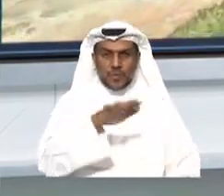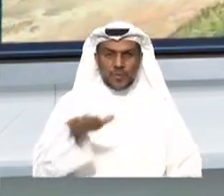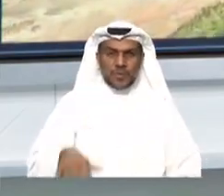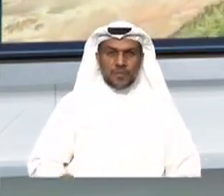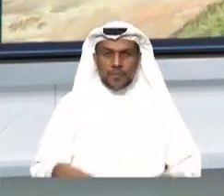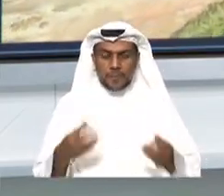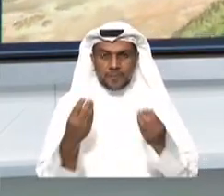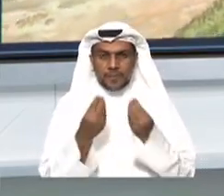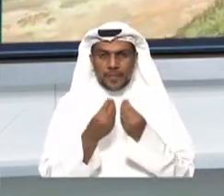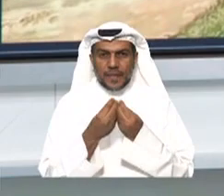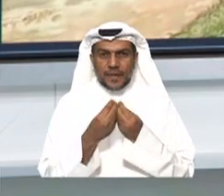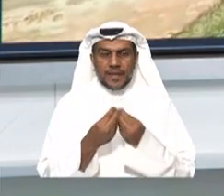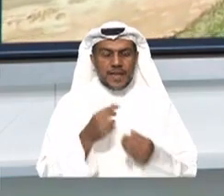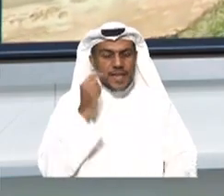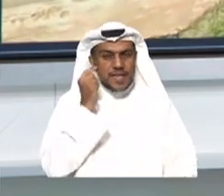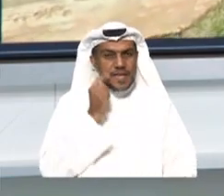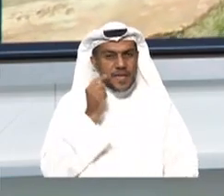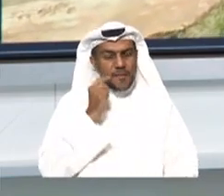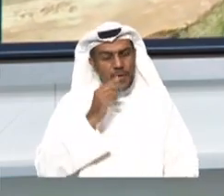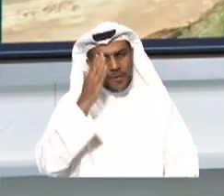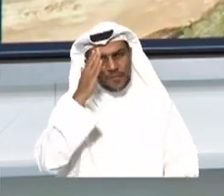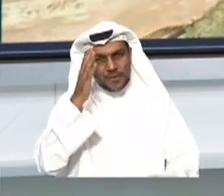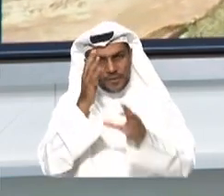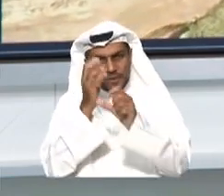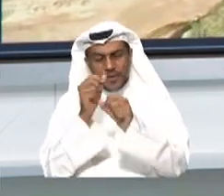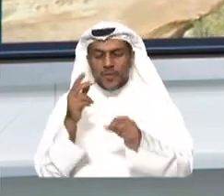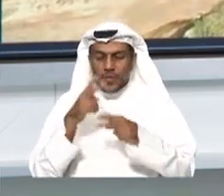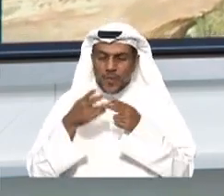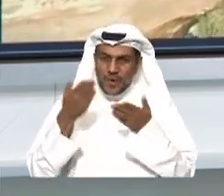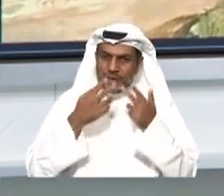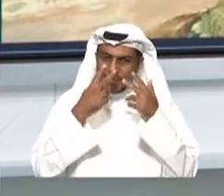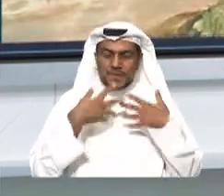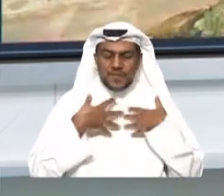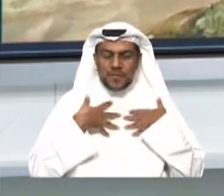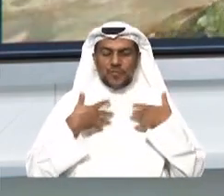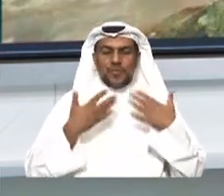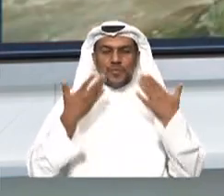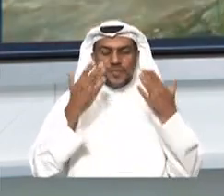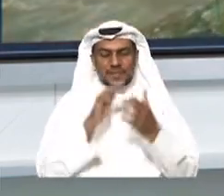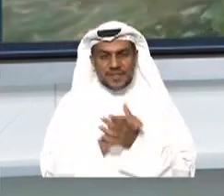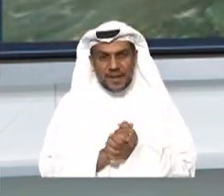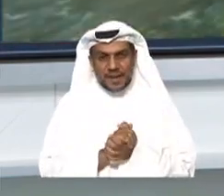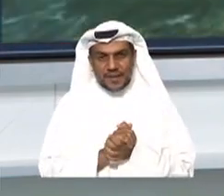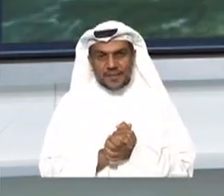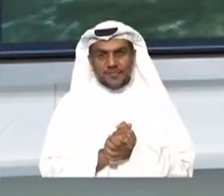النشرة الزميل أحمد المياحي بالاستمتاع خلال إقامته معنا